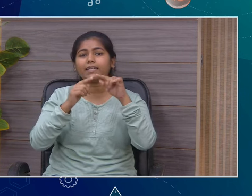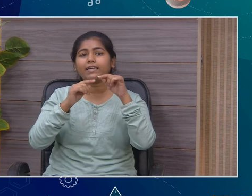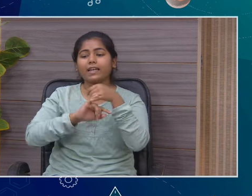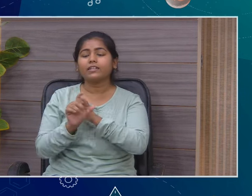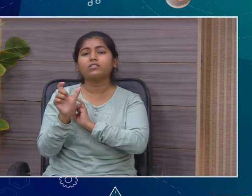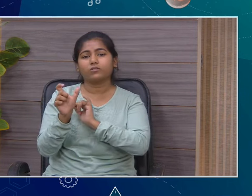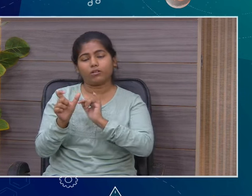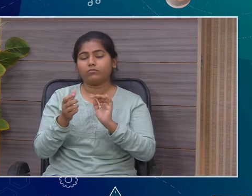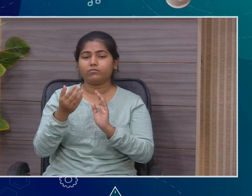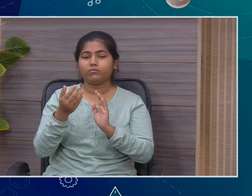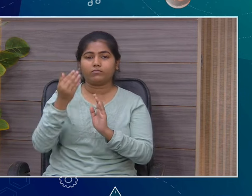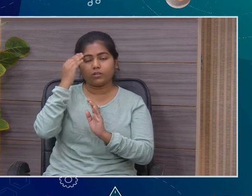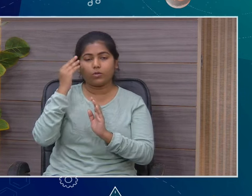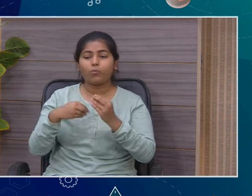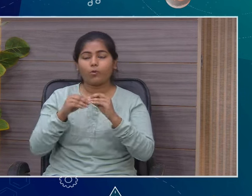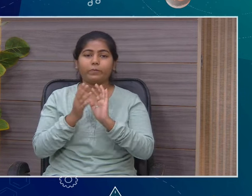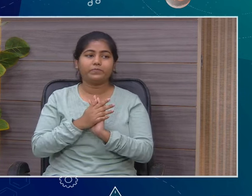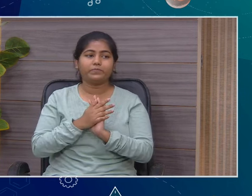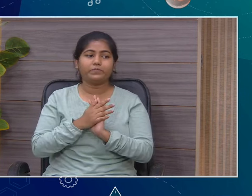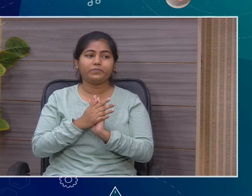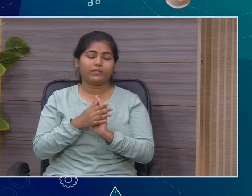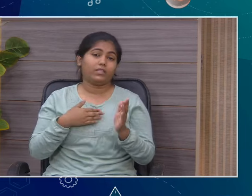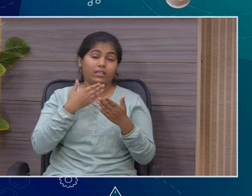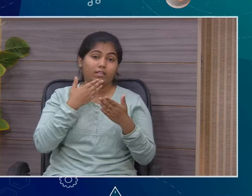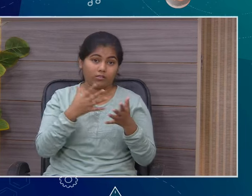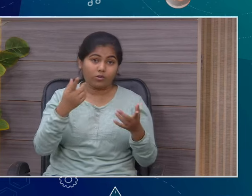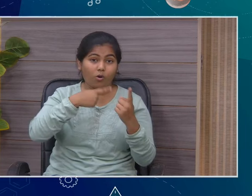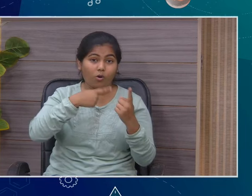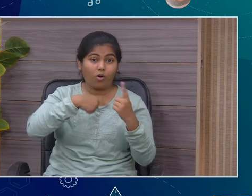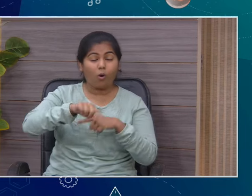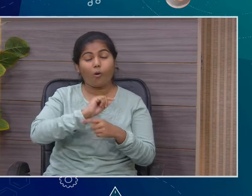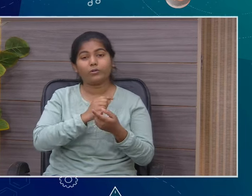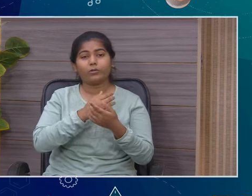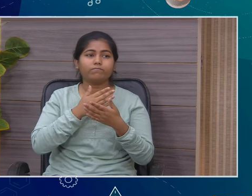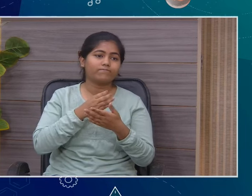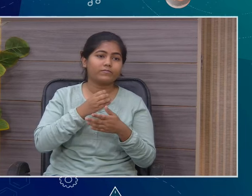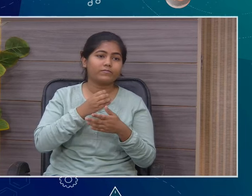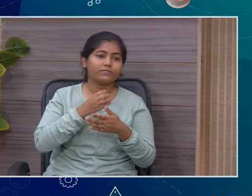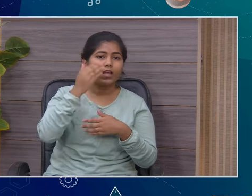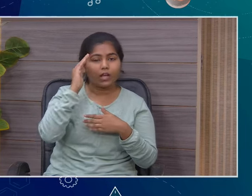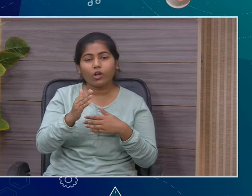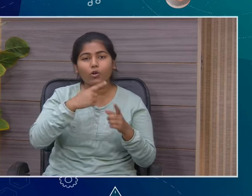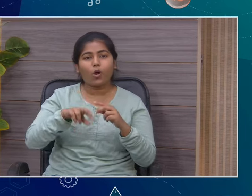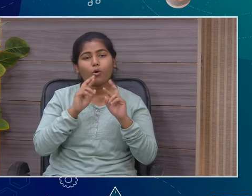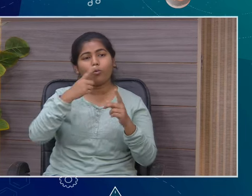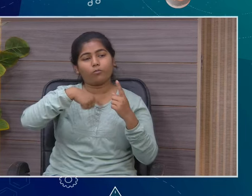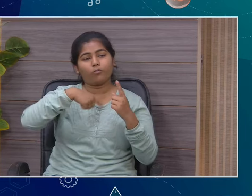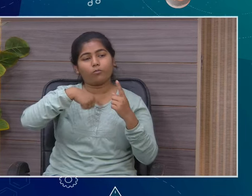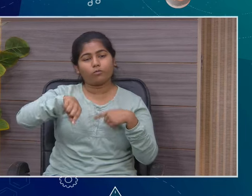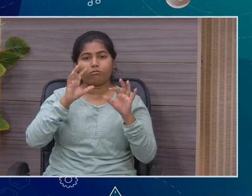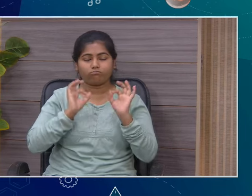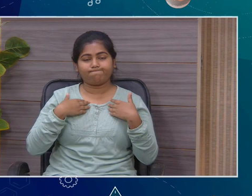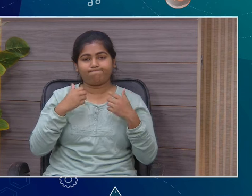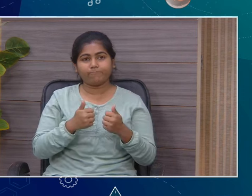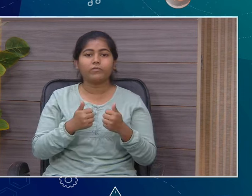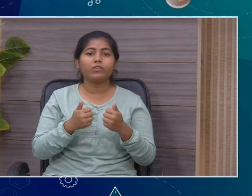जी बहुत बहुत शुक्रिया राहुल सर, वेरी वार्म ग्रीटिंग्स टू ऑल माय यंग लर्नर्स, आई होप यू ऑल आर